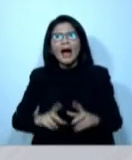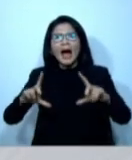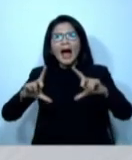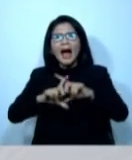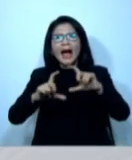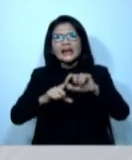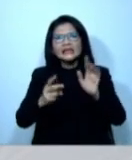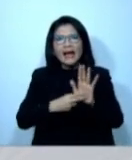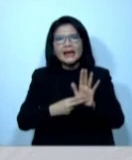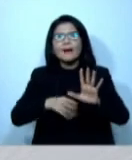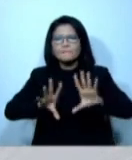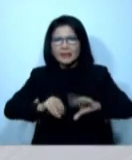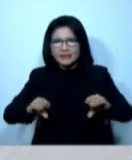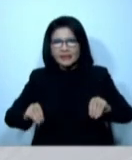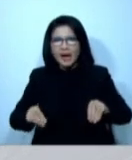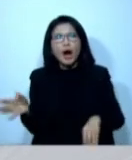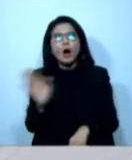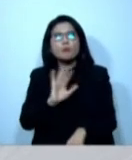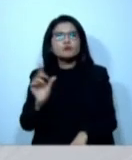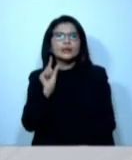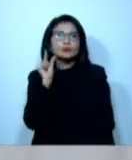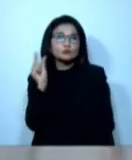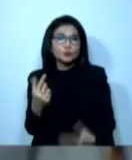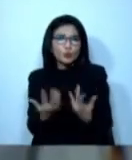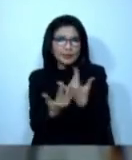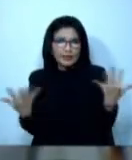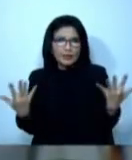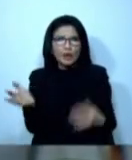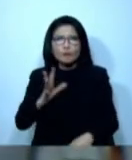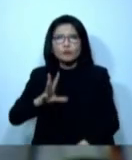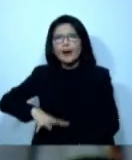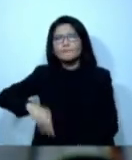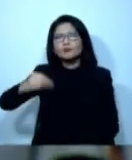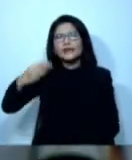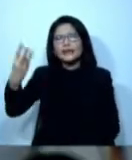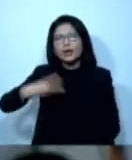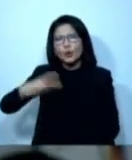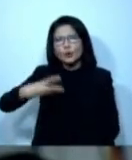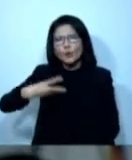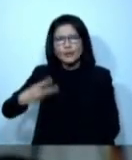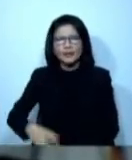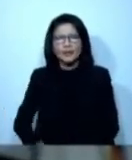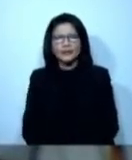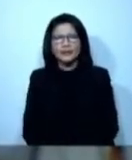bekerja bukan untuk rakyat dan bukan pusat perekonomian